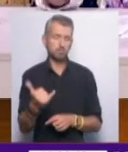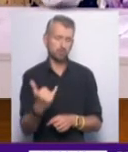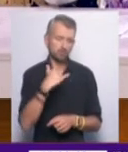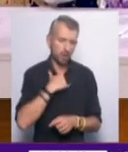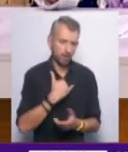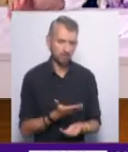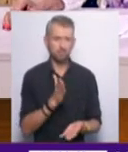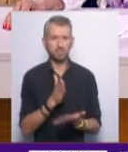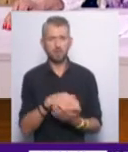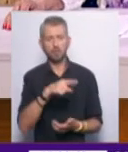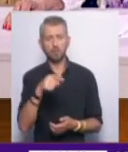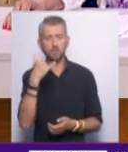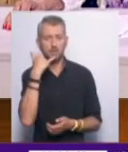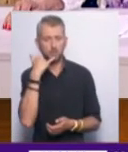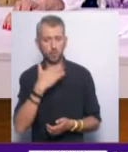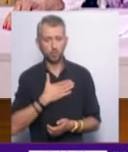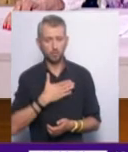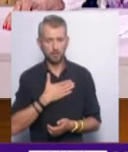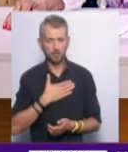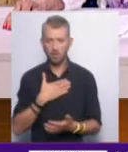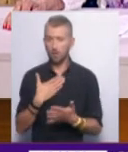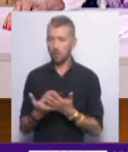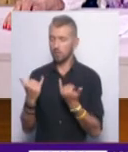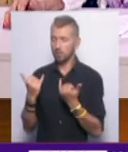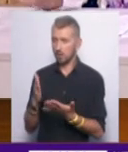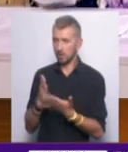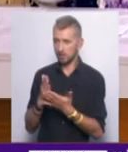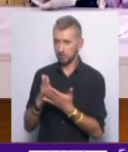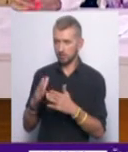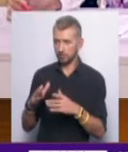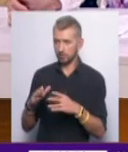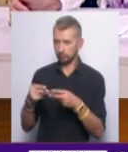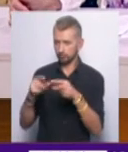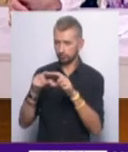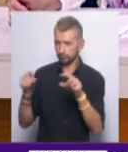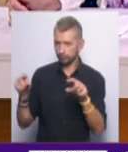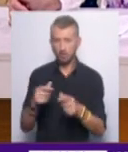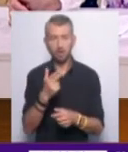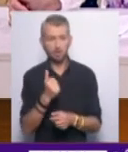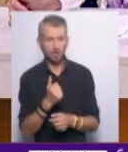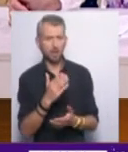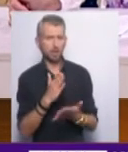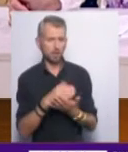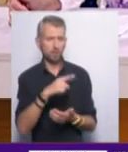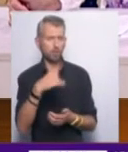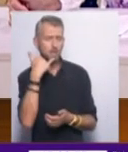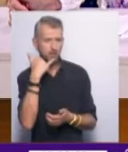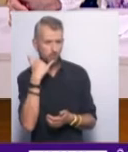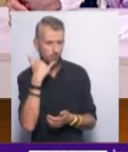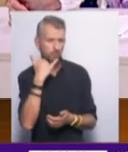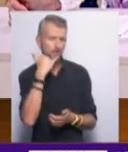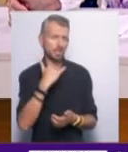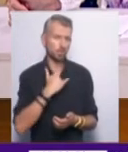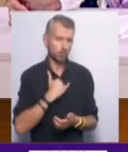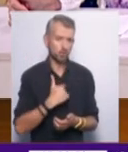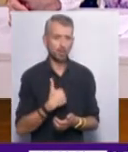є телефон мій. От прямо зараз на екранах, да, номер телефон телефонів. Є громадське приймальня, зателефонуйте.